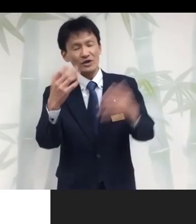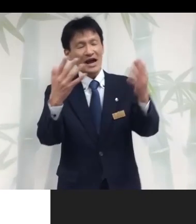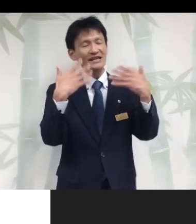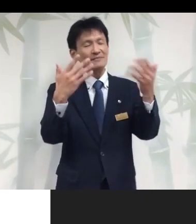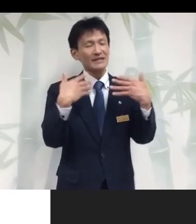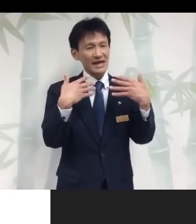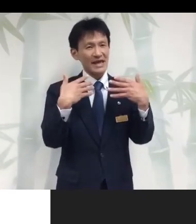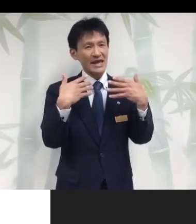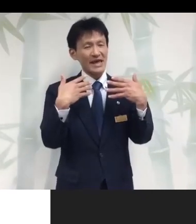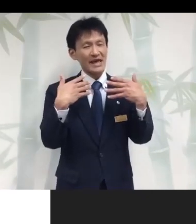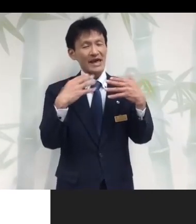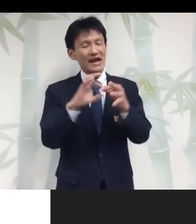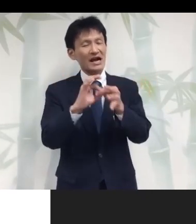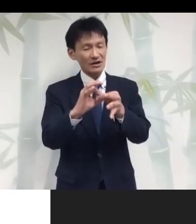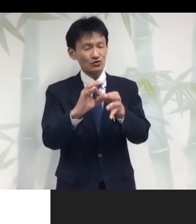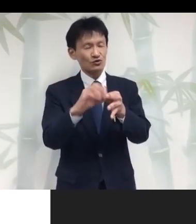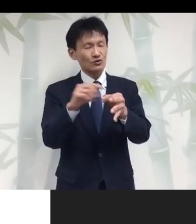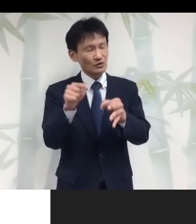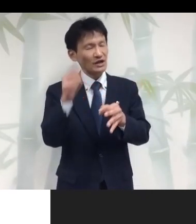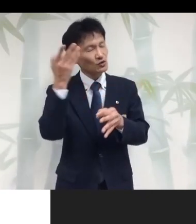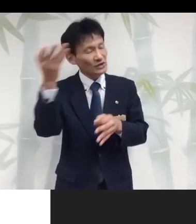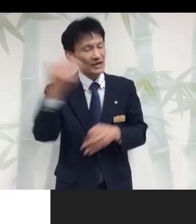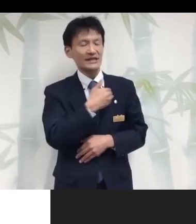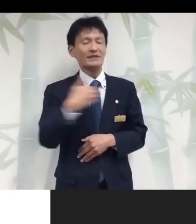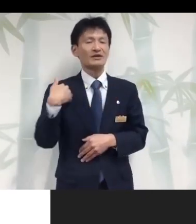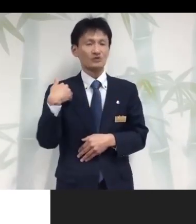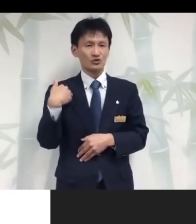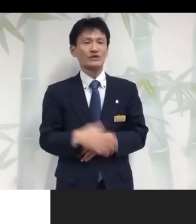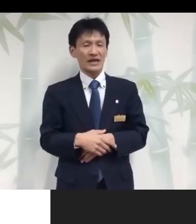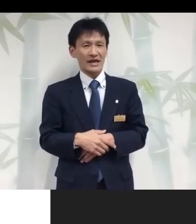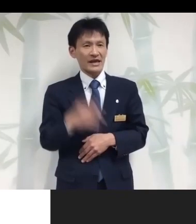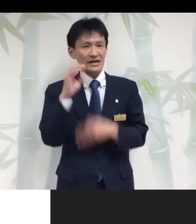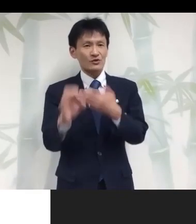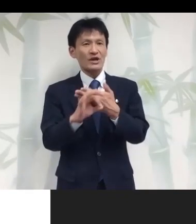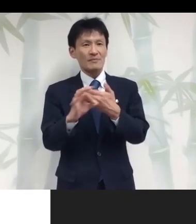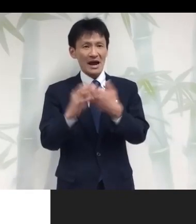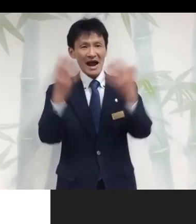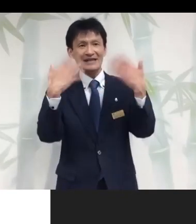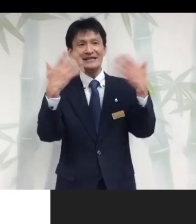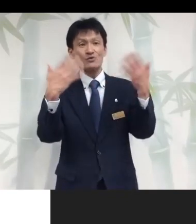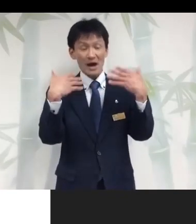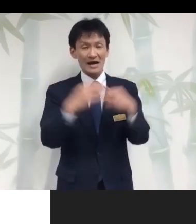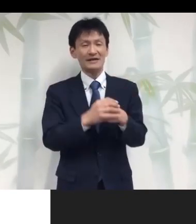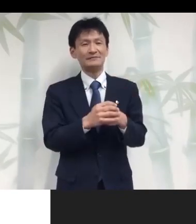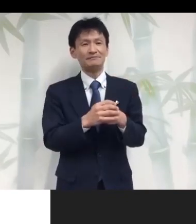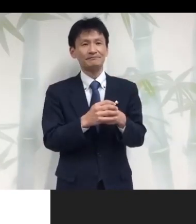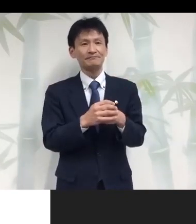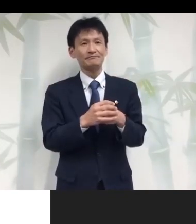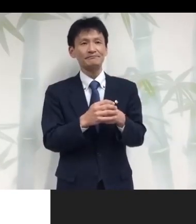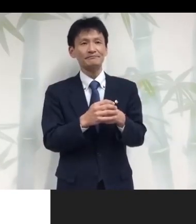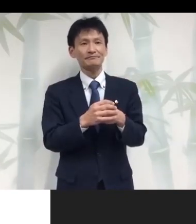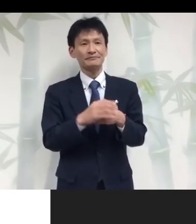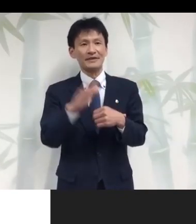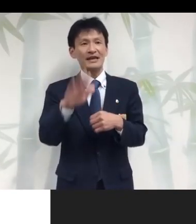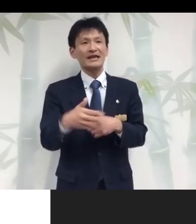ていくことが十分に想定されますので、まあ、実は例えば、まあ、この秋にはですね、これ通常の時に下水道